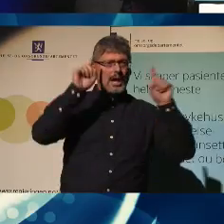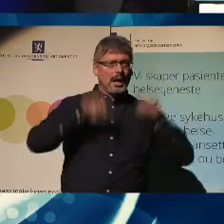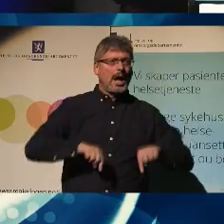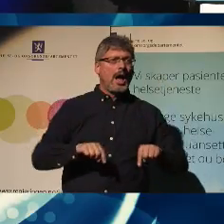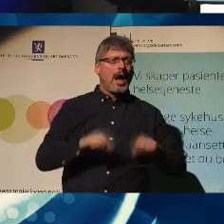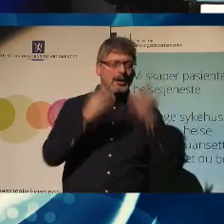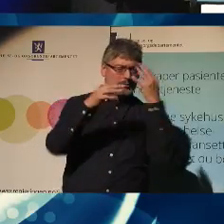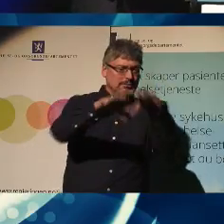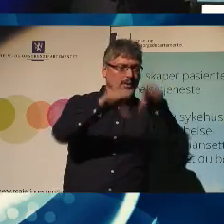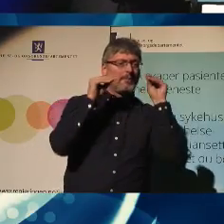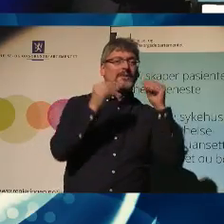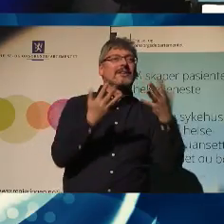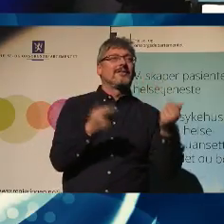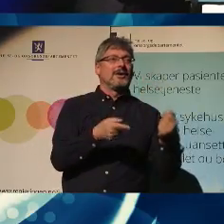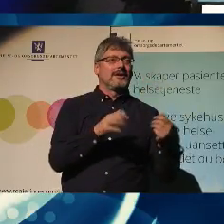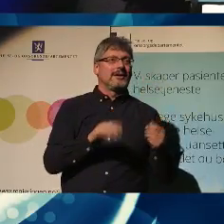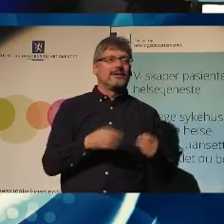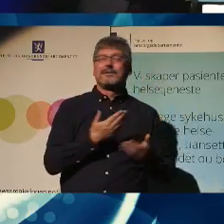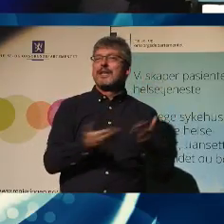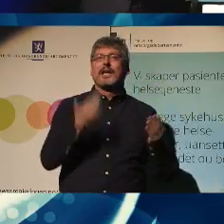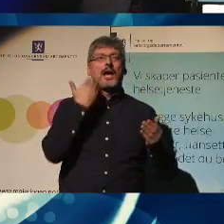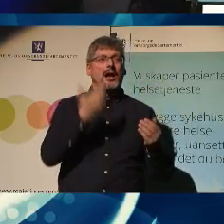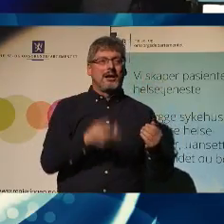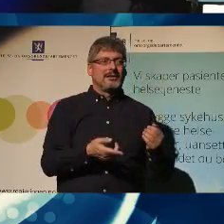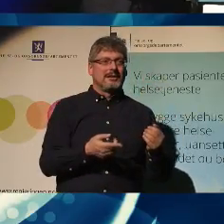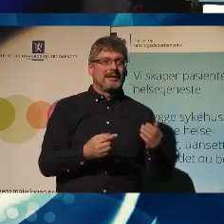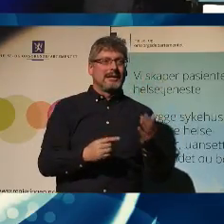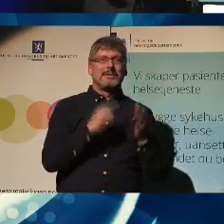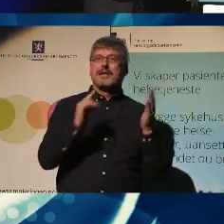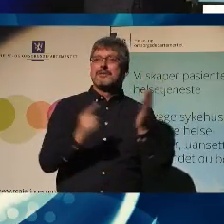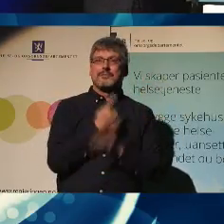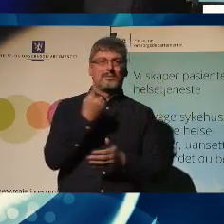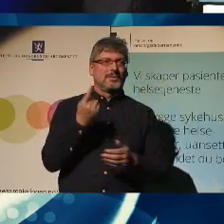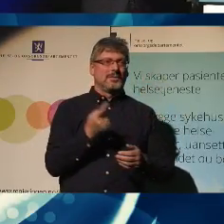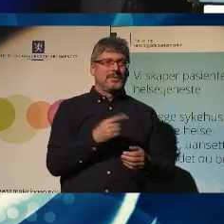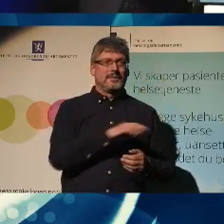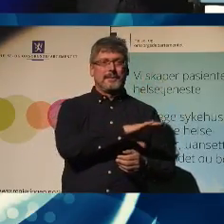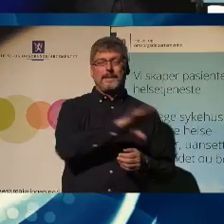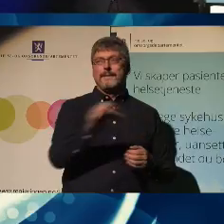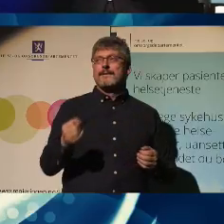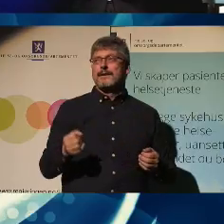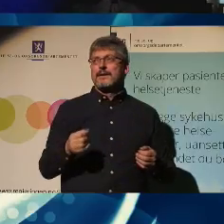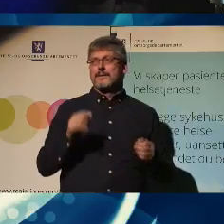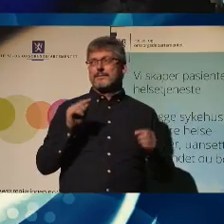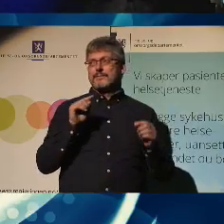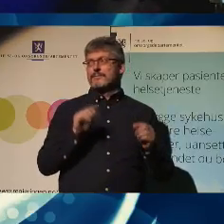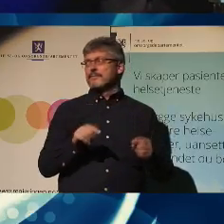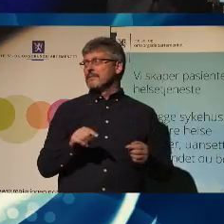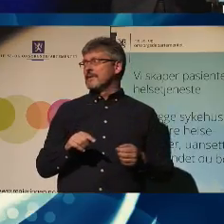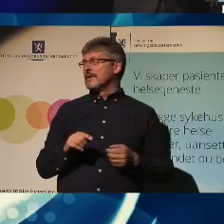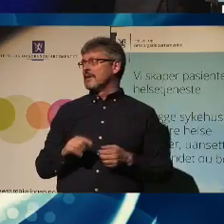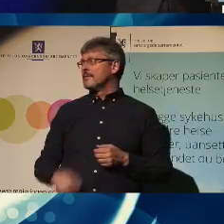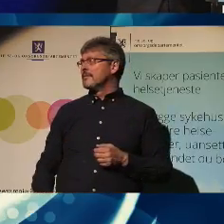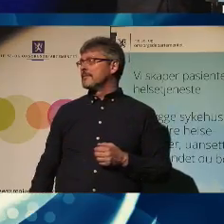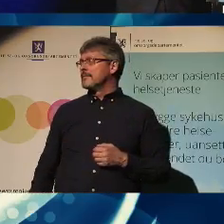lese hva det og det ikke alltid mest mulig i alle faser. Det blir uverdig.